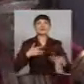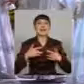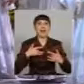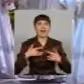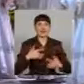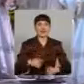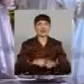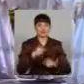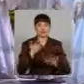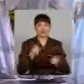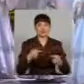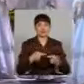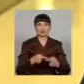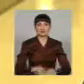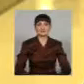Айя Калиева.